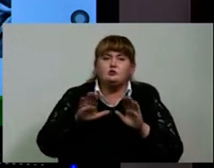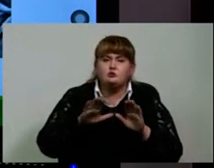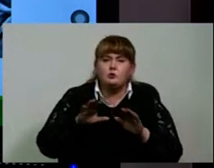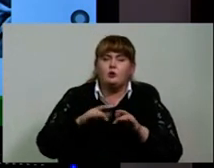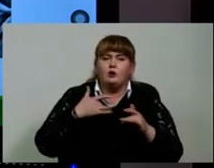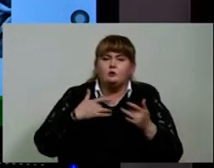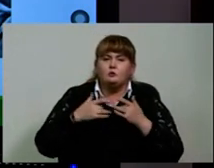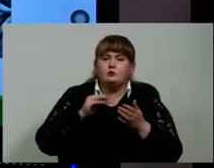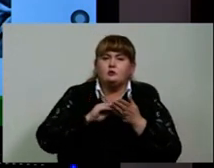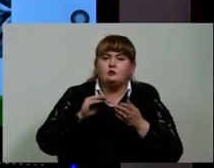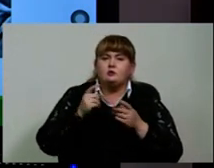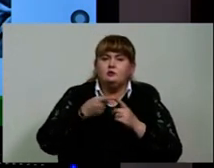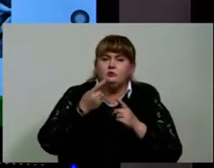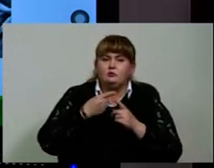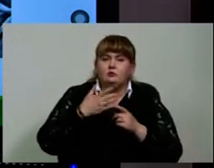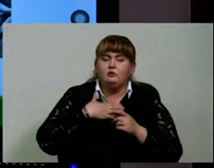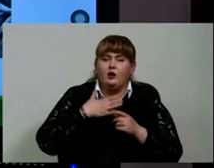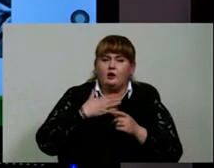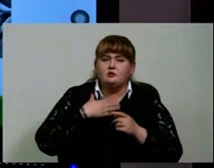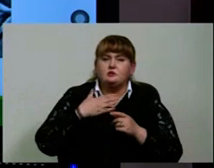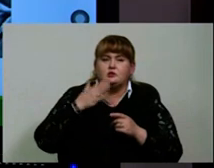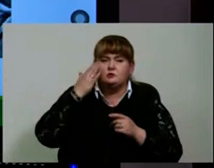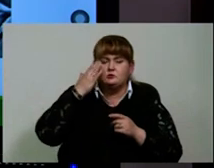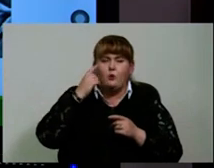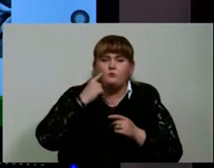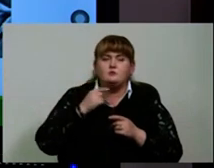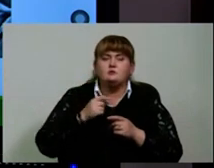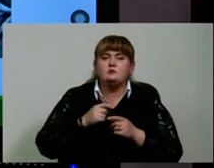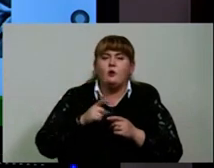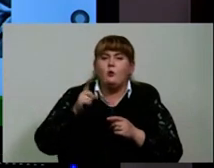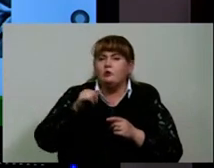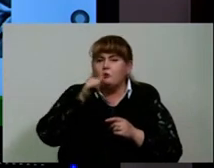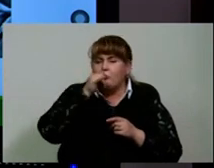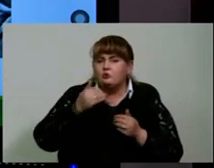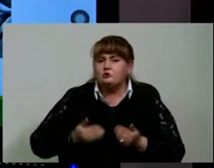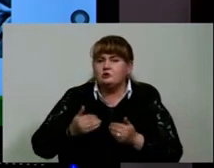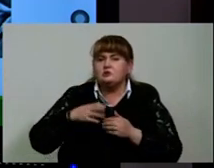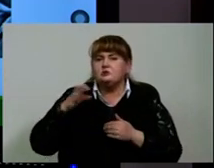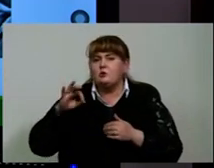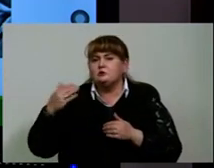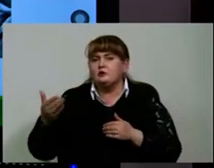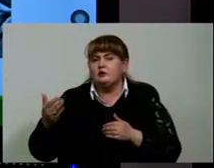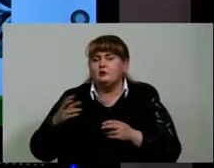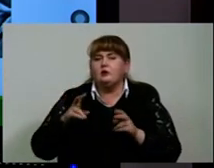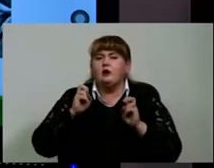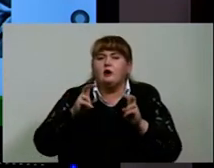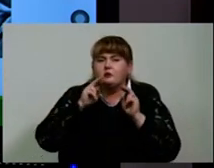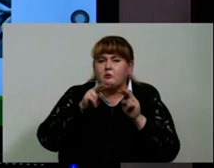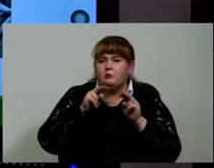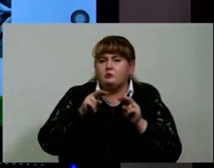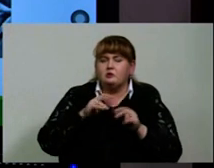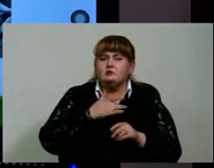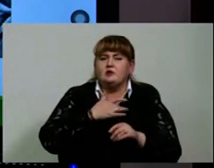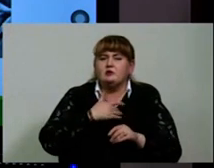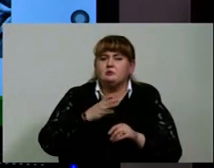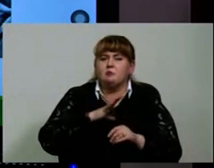актера, называл его нашей совестью. Он не мог жить со стороны, как наблюдатель.